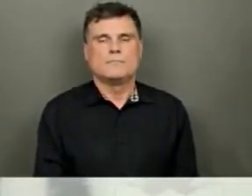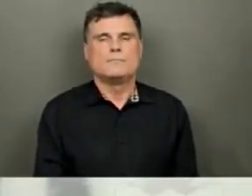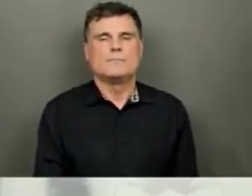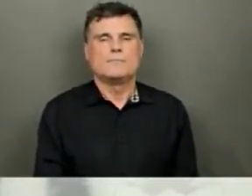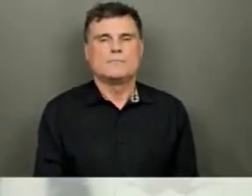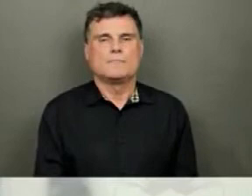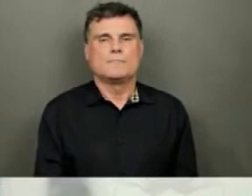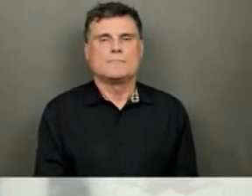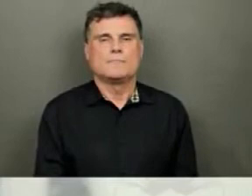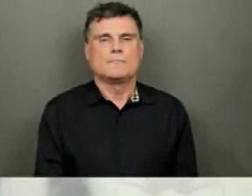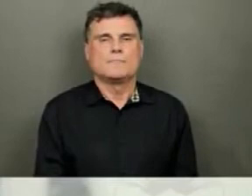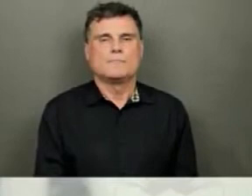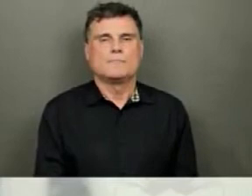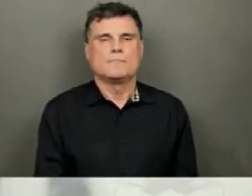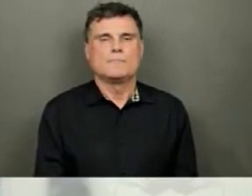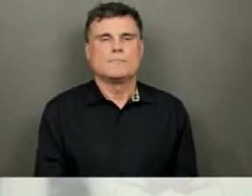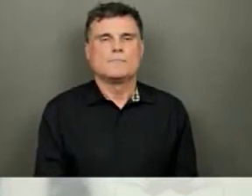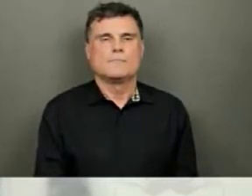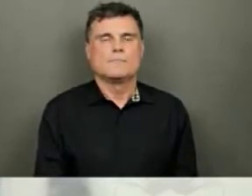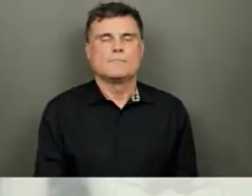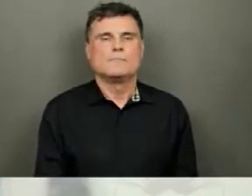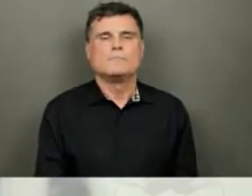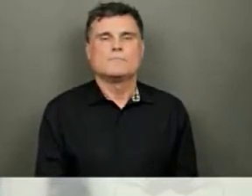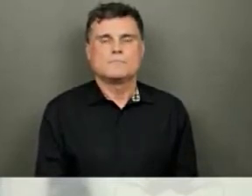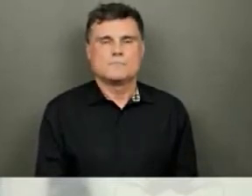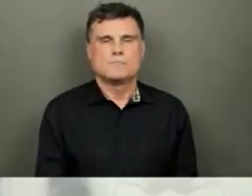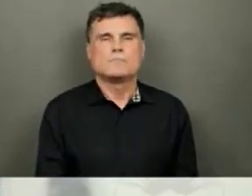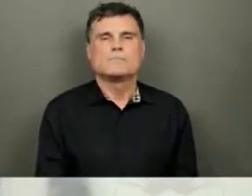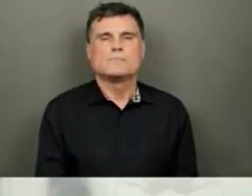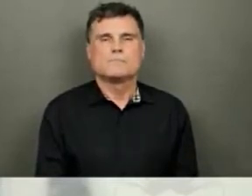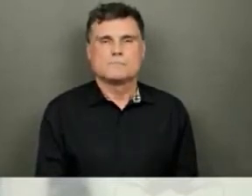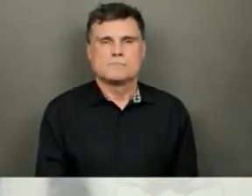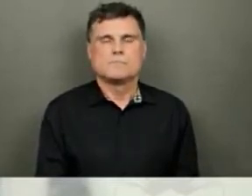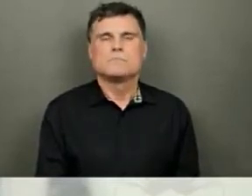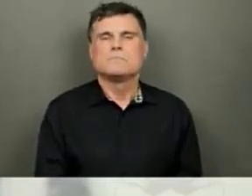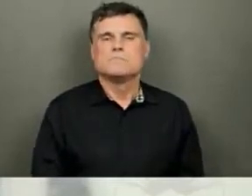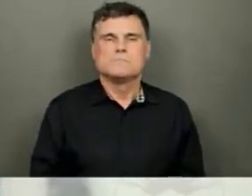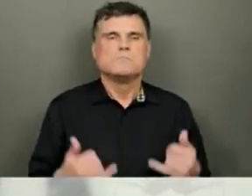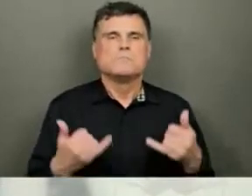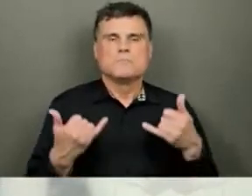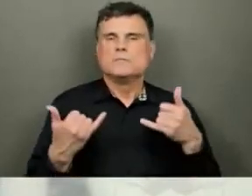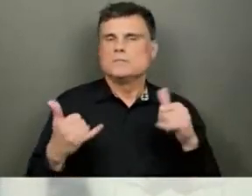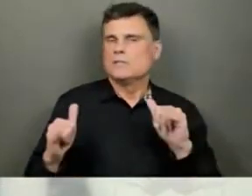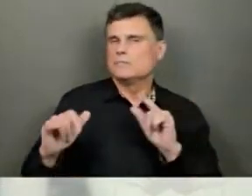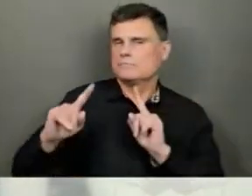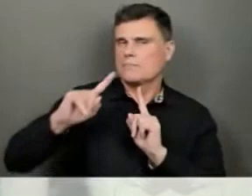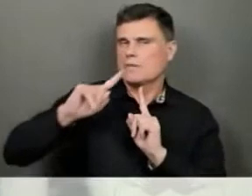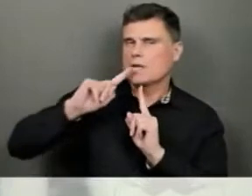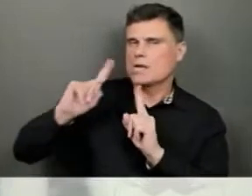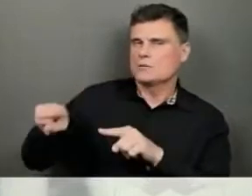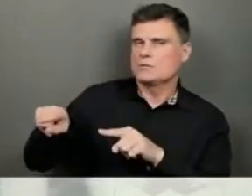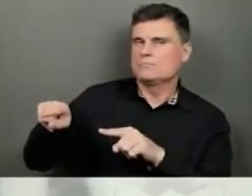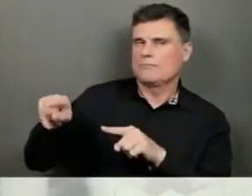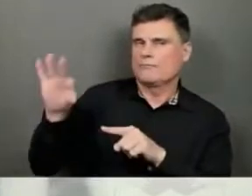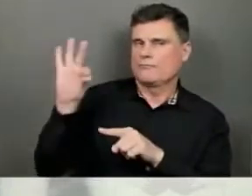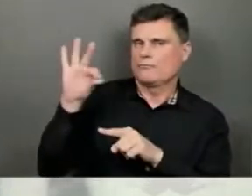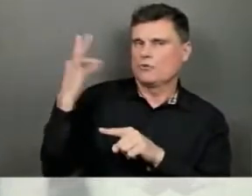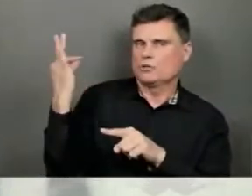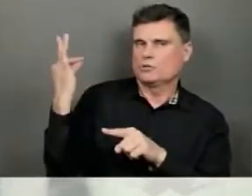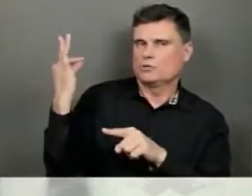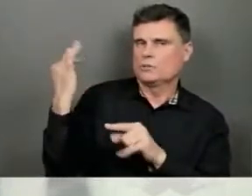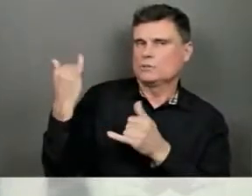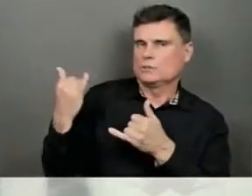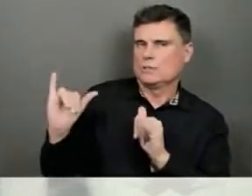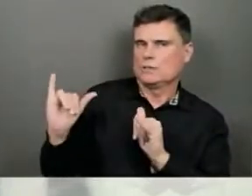de préférence. Et autrement dit, de faire en sorte que les gens de la